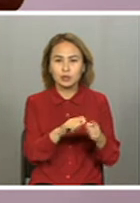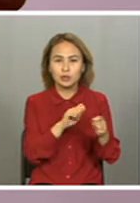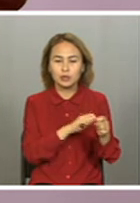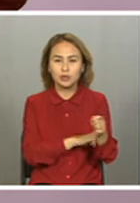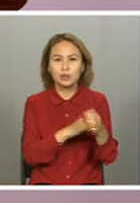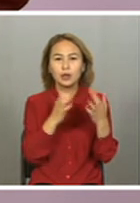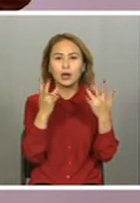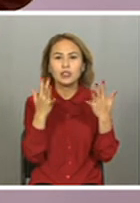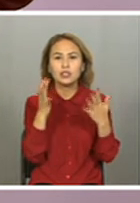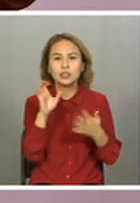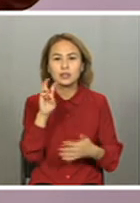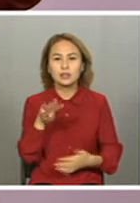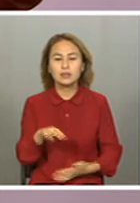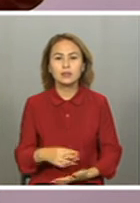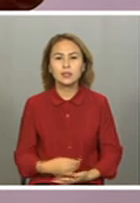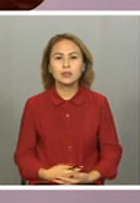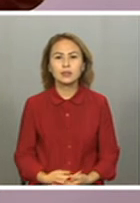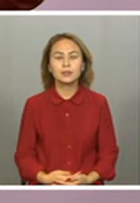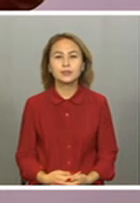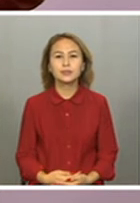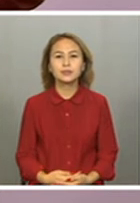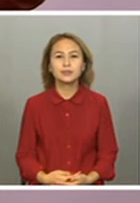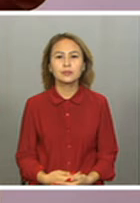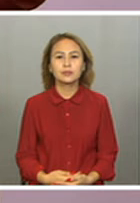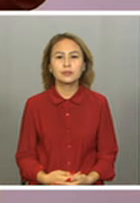ұзындығы қанша сантиметр?